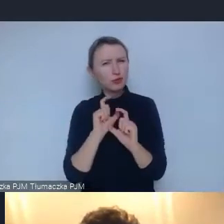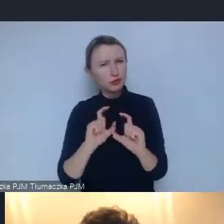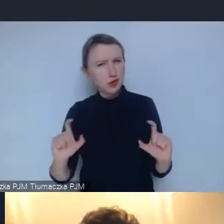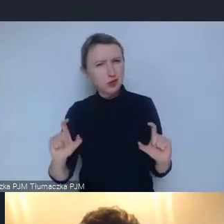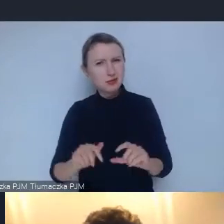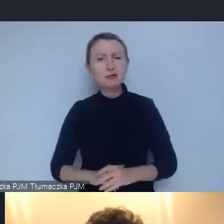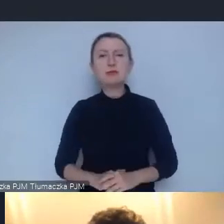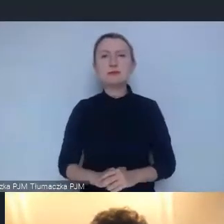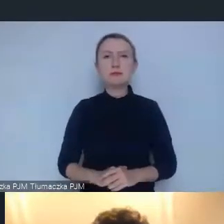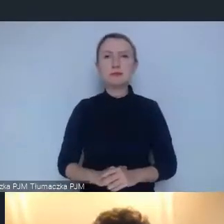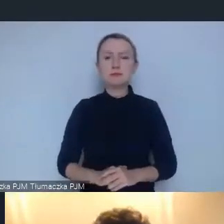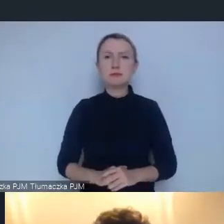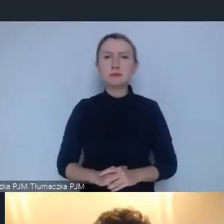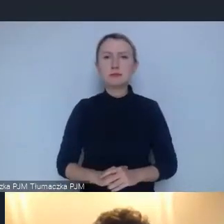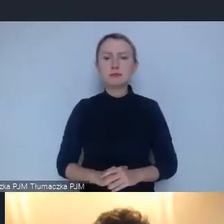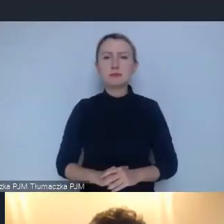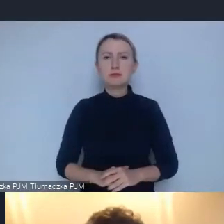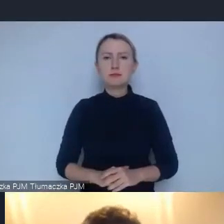warunkach?